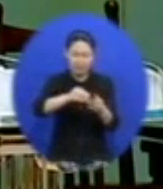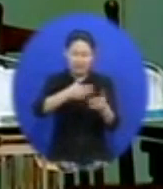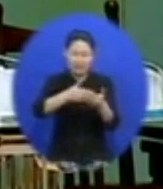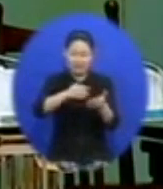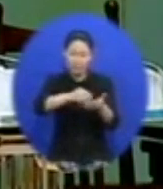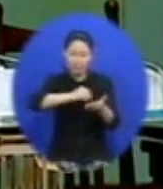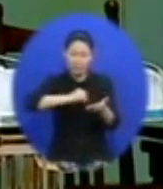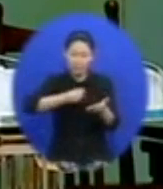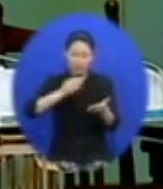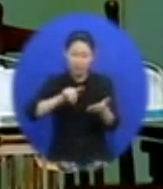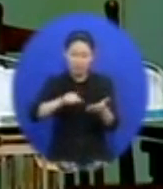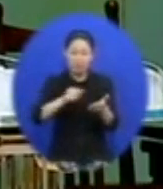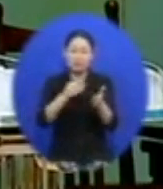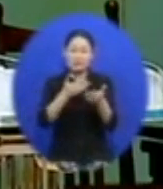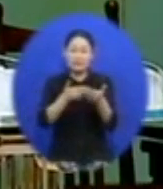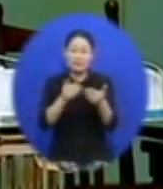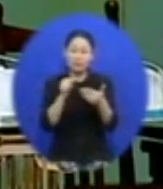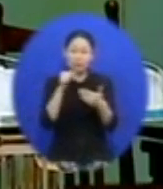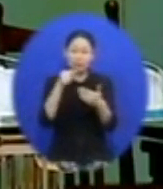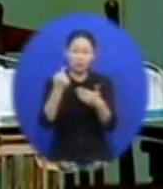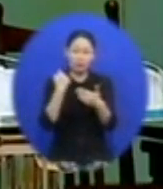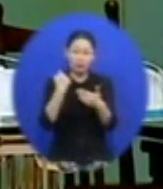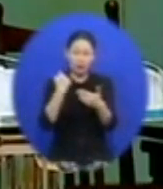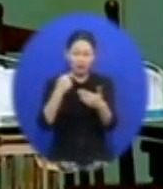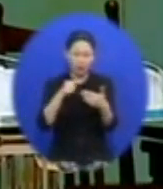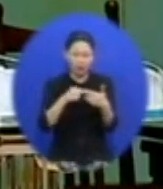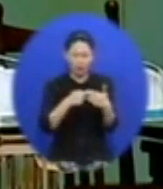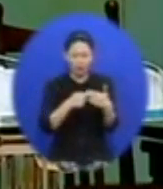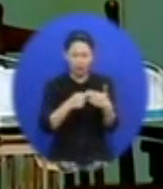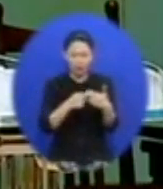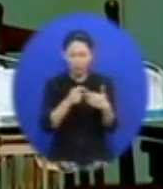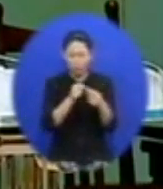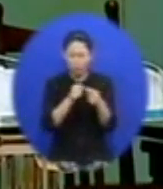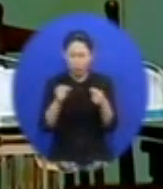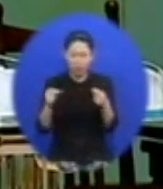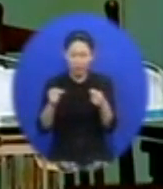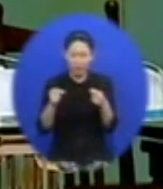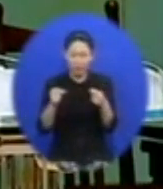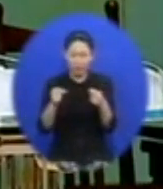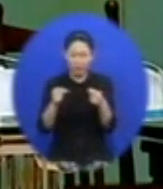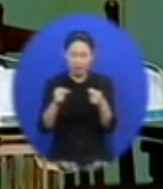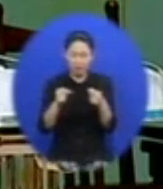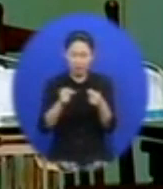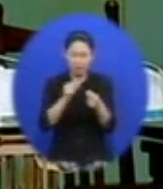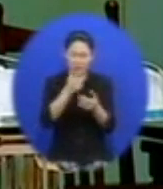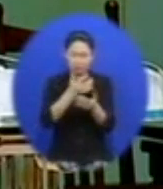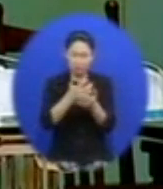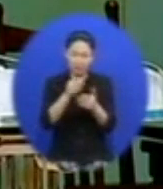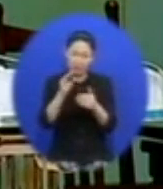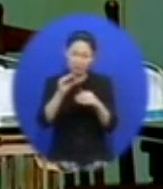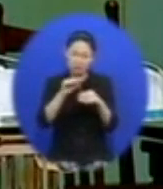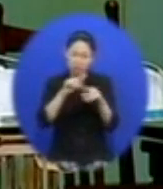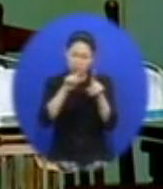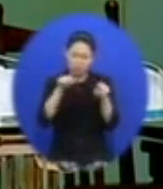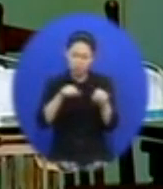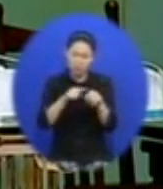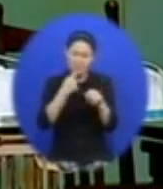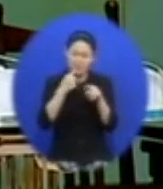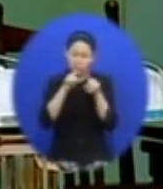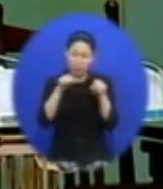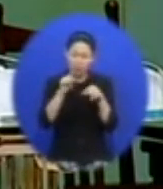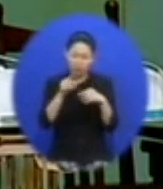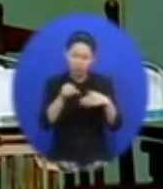그 그림 뒤에 아주 오래된 문서 하나가 아저 펴져서 그 액자에 끼워져